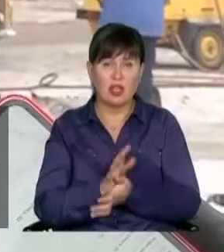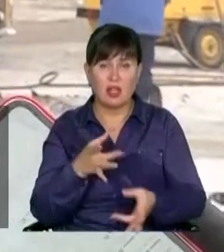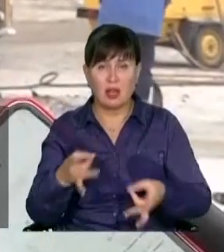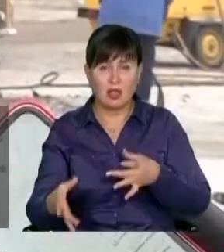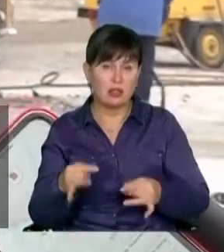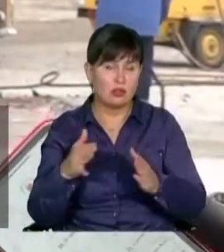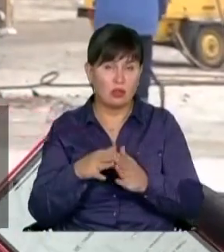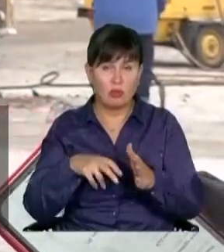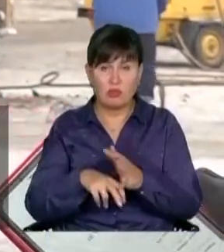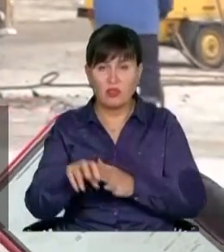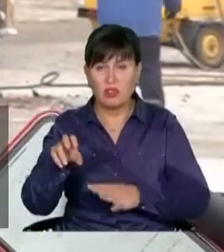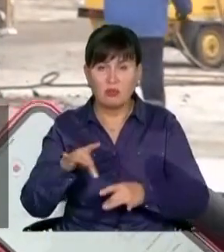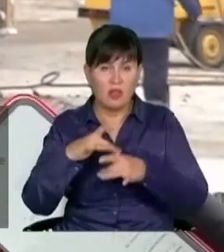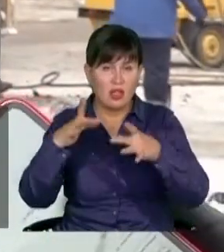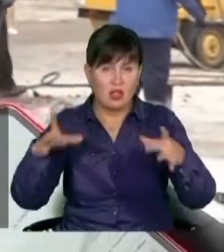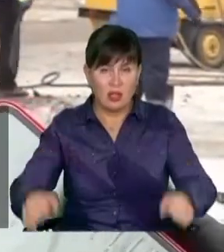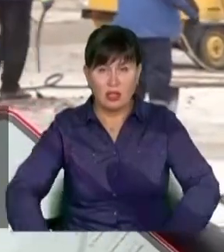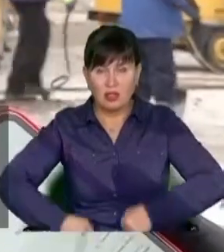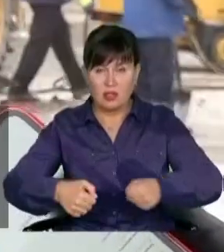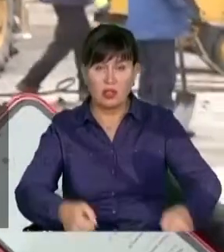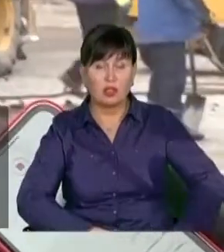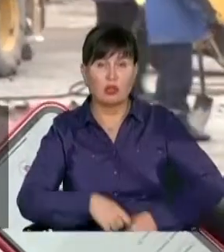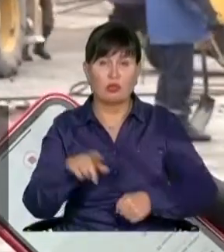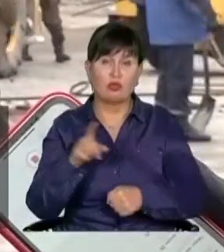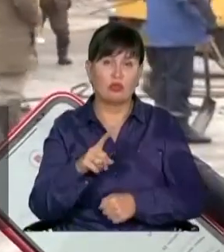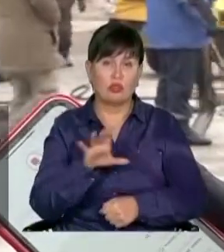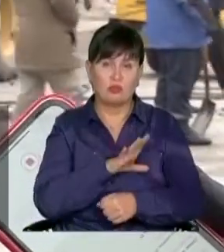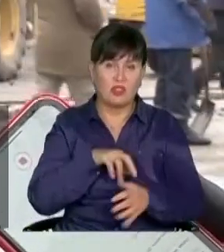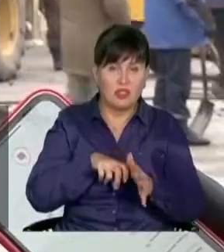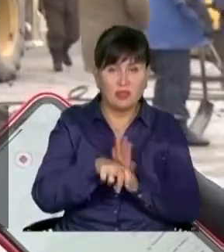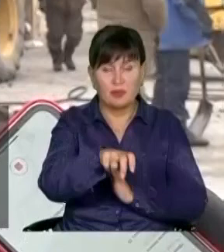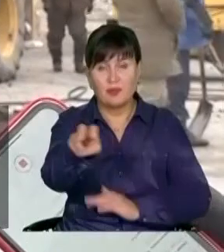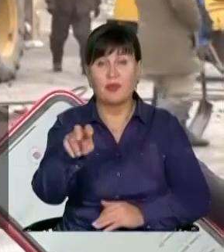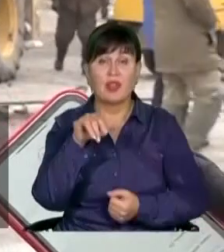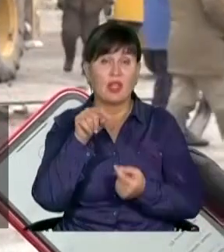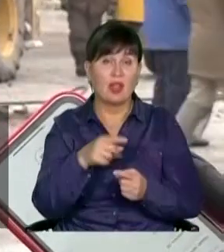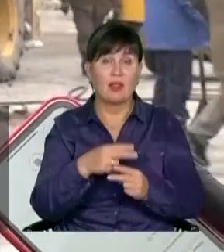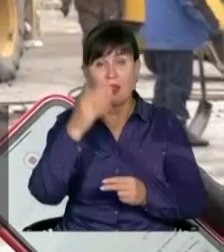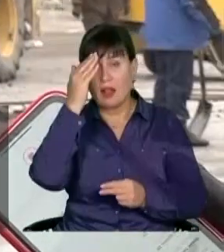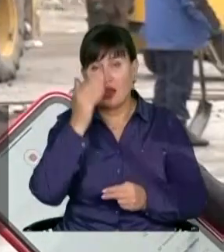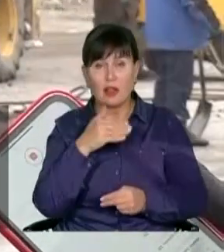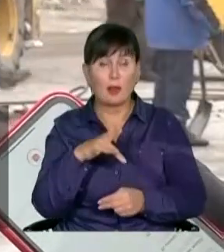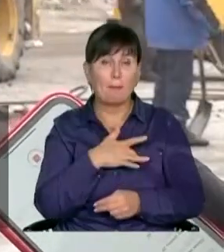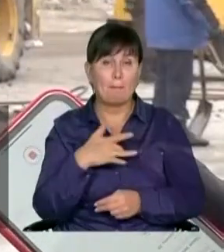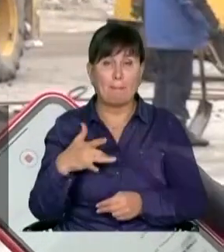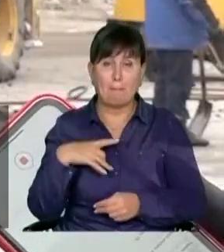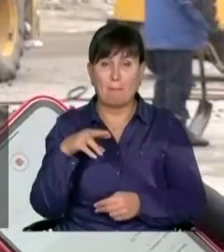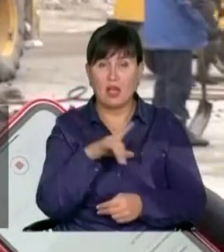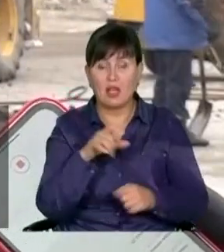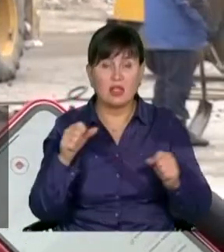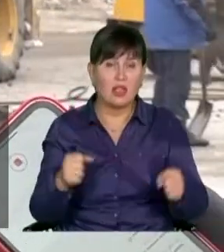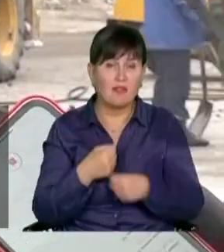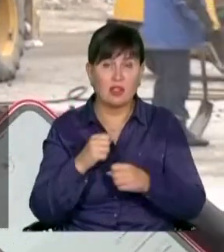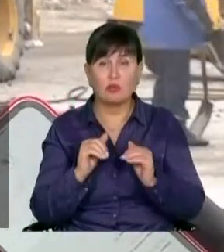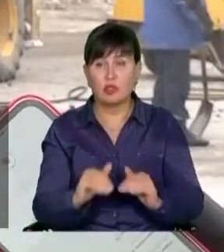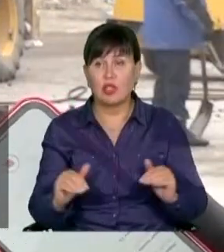дома выходили, одевали там целлофановые пакеты, бахилы, чтобы это как-то пробраться сквозь это. Соответственно, это летний период, это пыль. Это невозможно, потому что